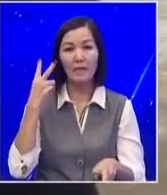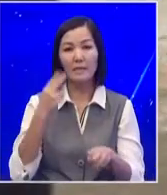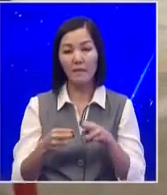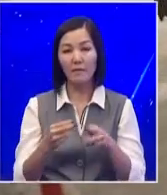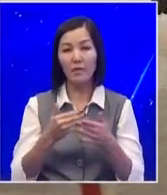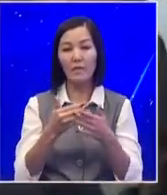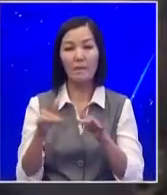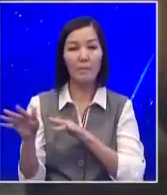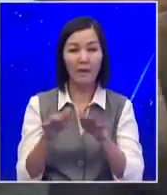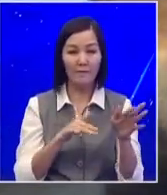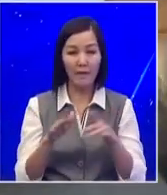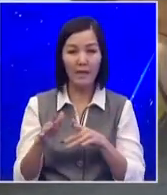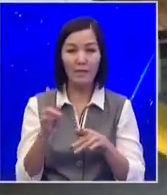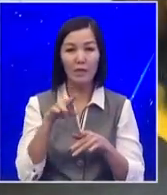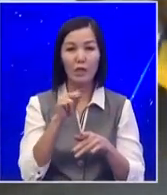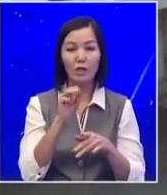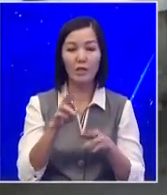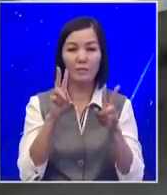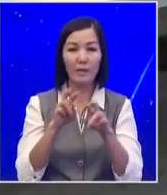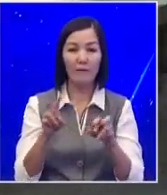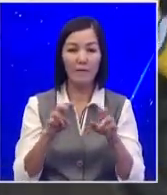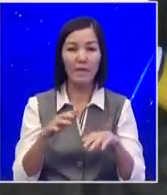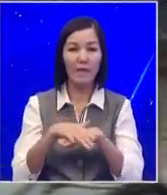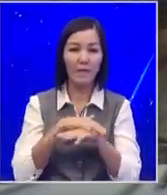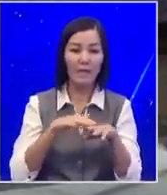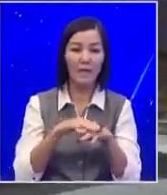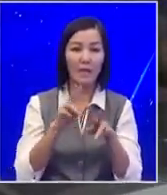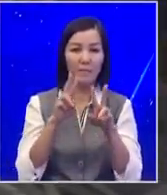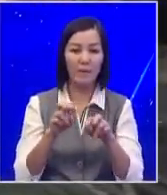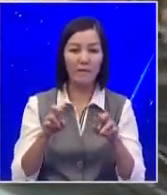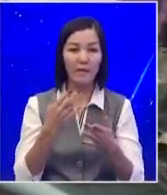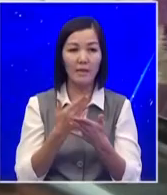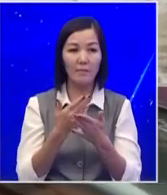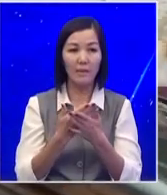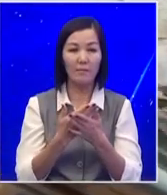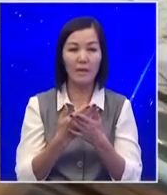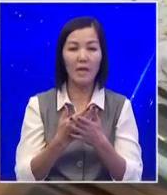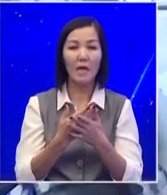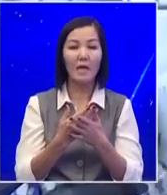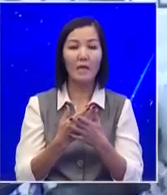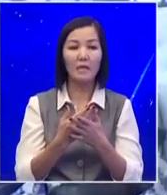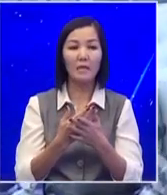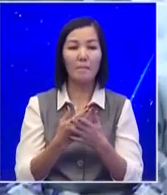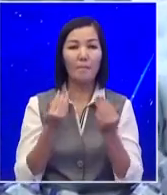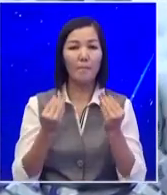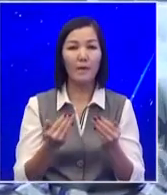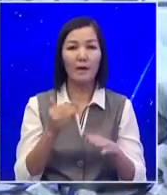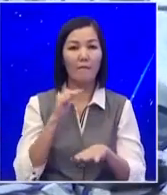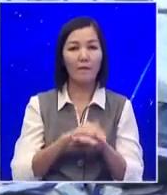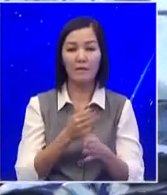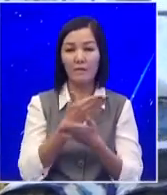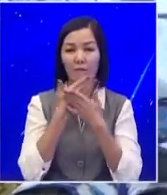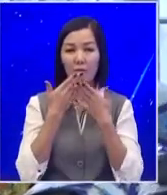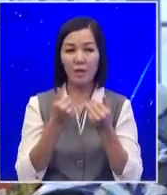профилактического мероприятия сотрудники ДЧС проверили центральный рынок города Талтакурган на предмет незаконной торговли пиротехникой. Пока что нерадивых продавцов